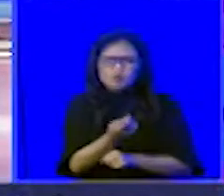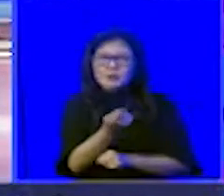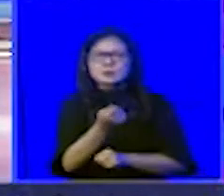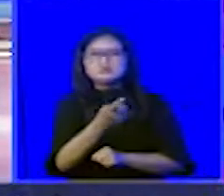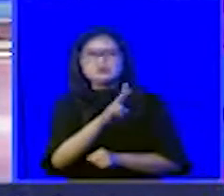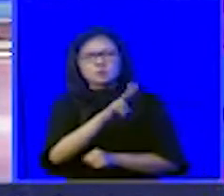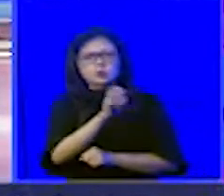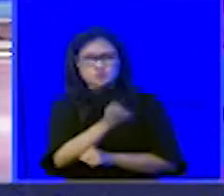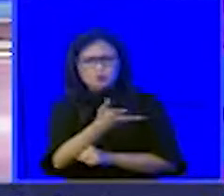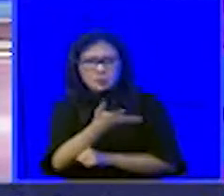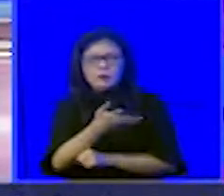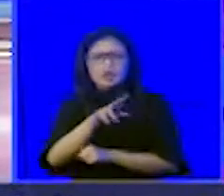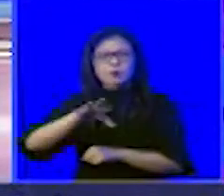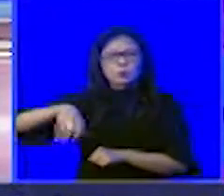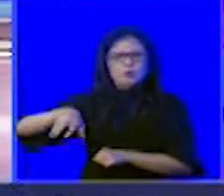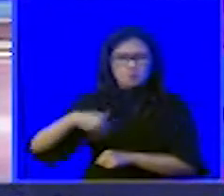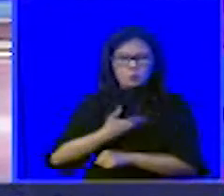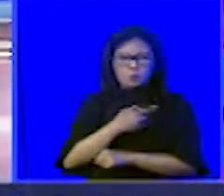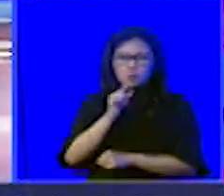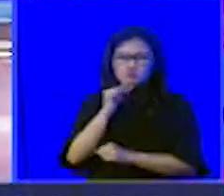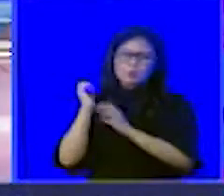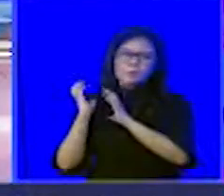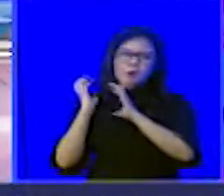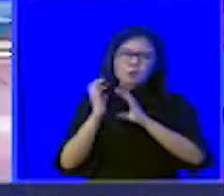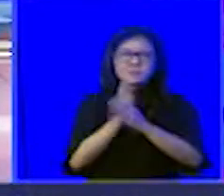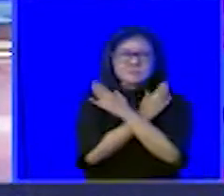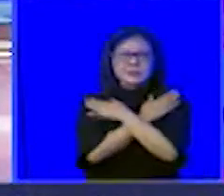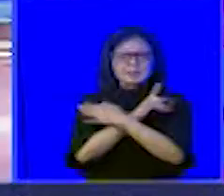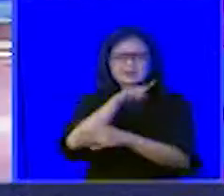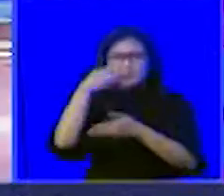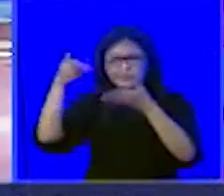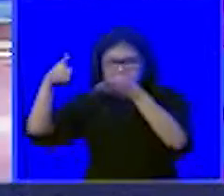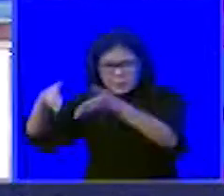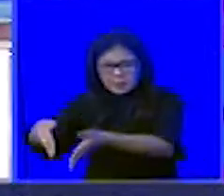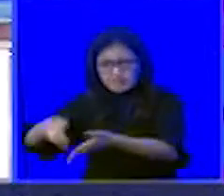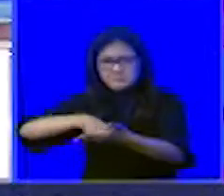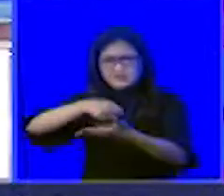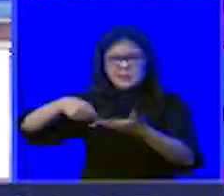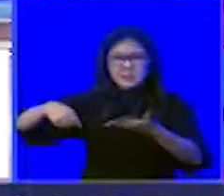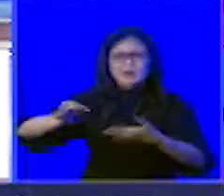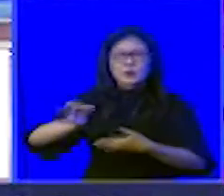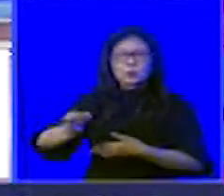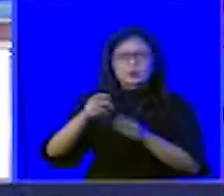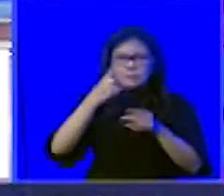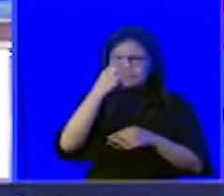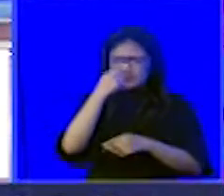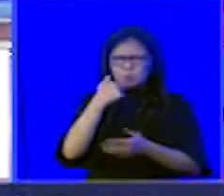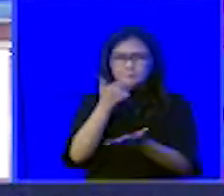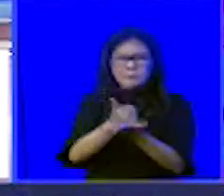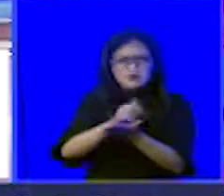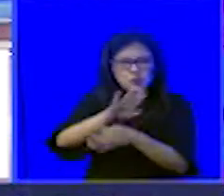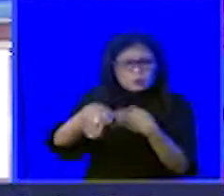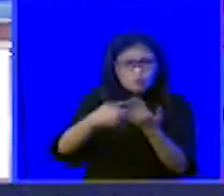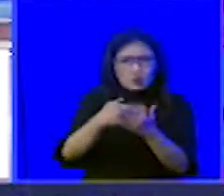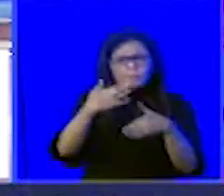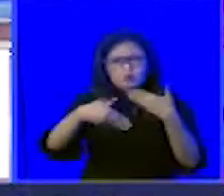keluarga korban untuk memikul jenazah menuju pemakaman. Sementara Sekretaris Kota Bandung memastikan bahwa seluruh proses penguburan jenazah